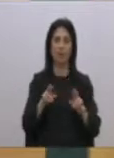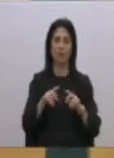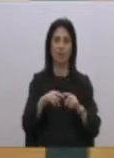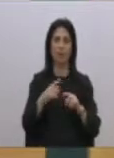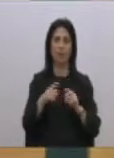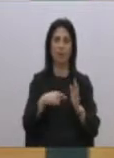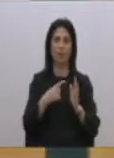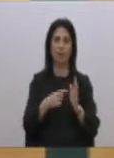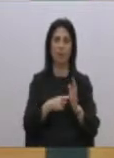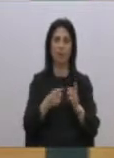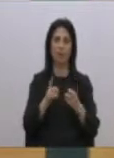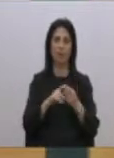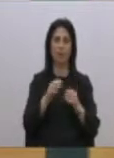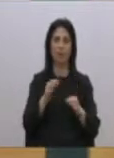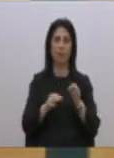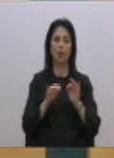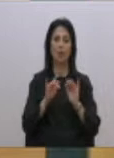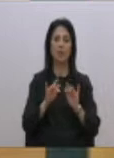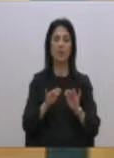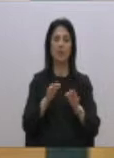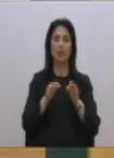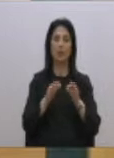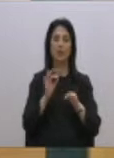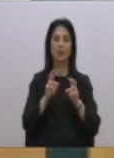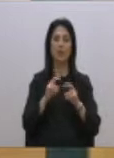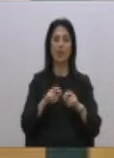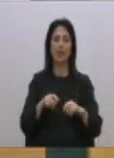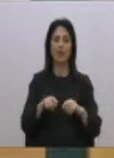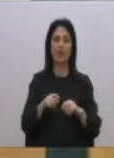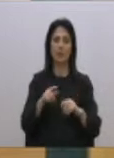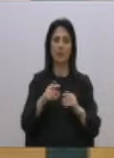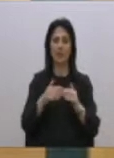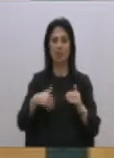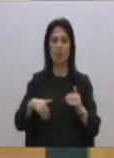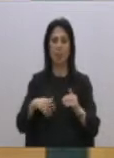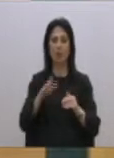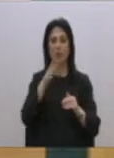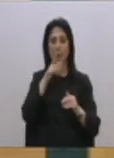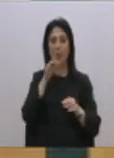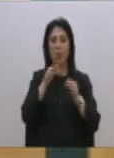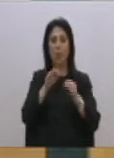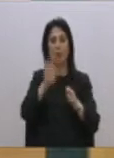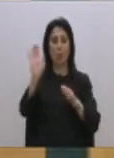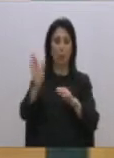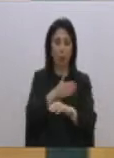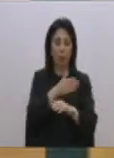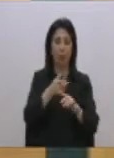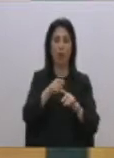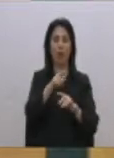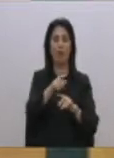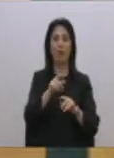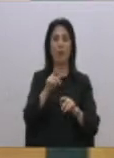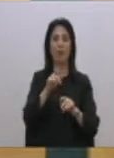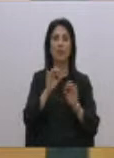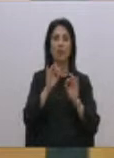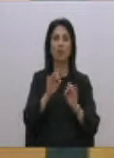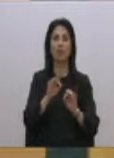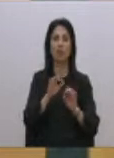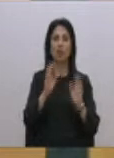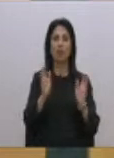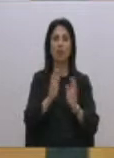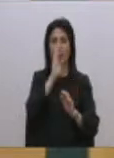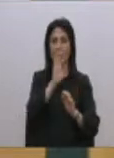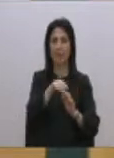Შემდეგი საკითხი უკავშირდება მოსამართლის საქმეთა განხილვისაგან ჩამოცლების პერიოდში მოსამართლეს, რომ მიზანშეწონილია